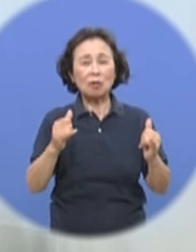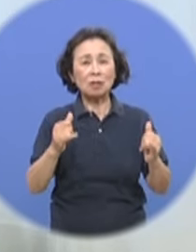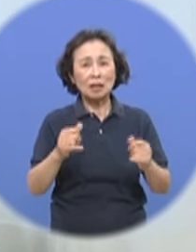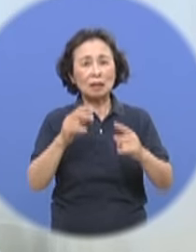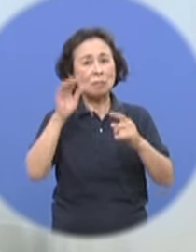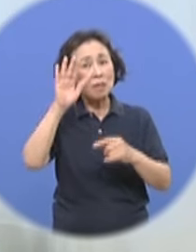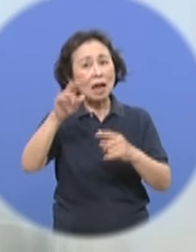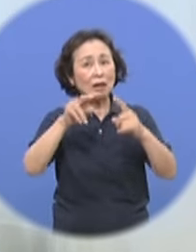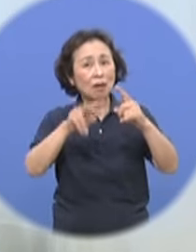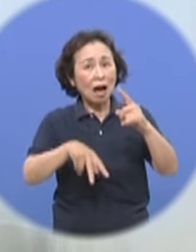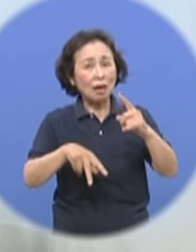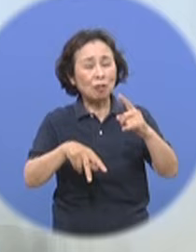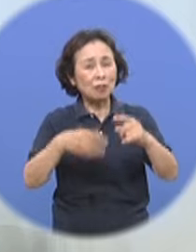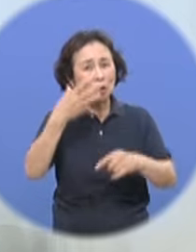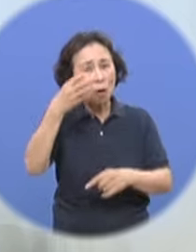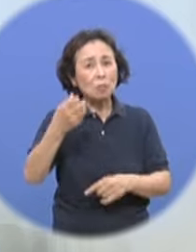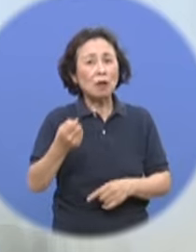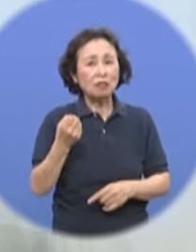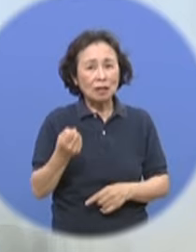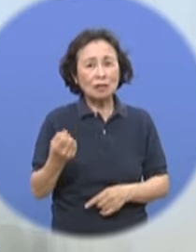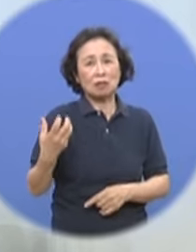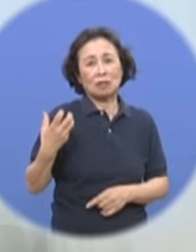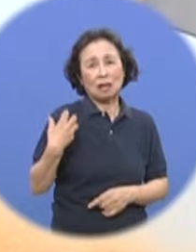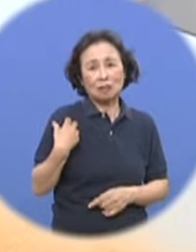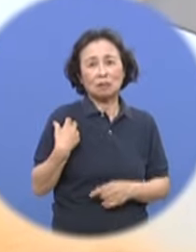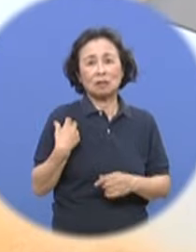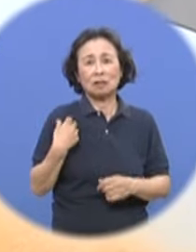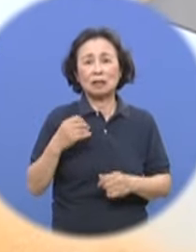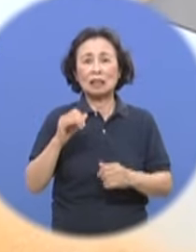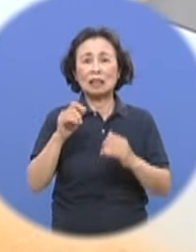きその担い手として活躍してほしいと思っています。